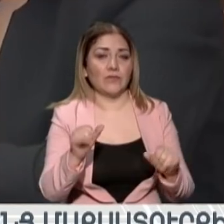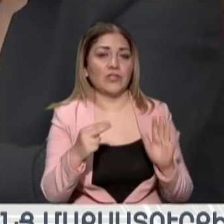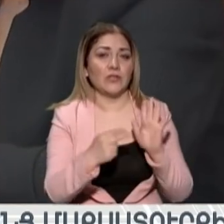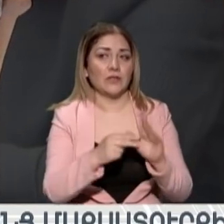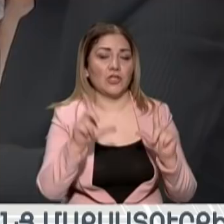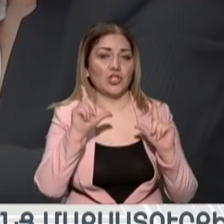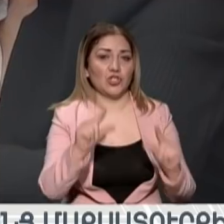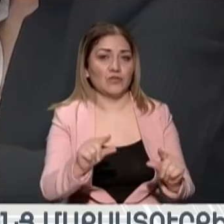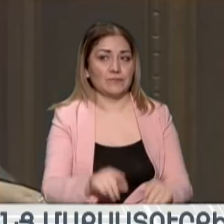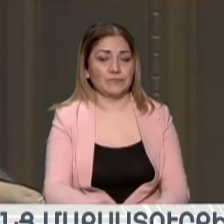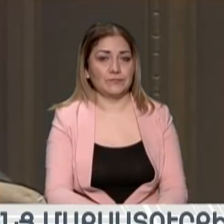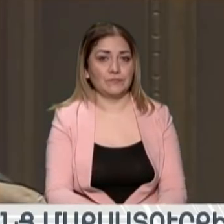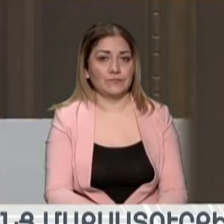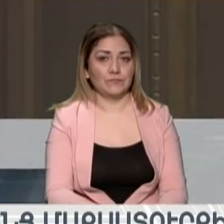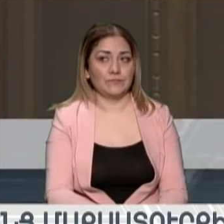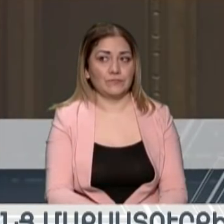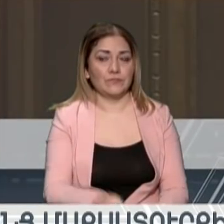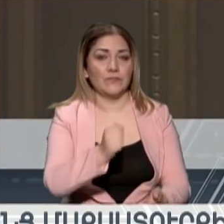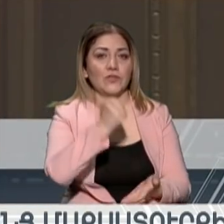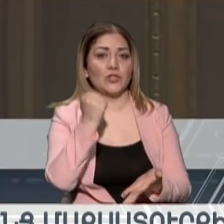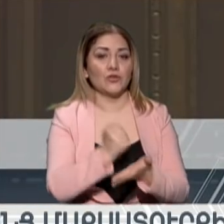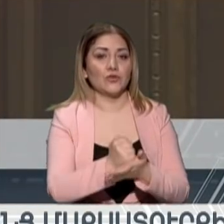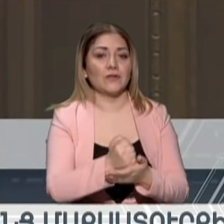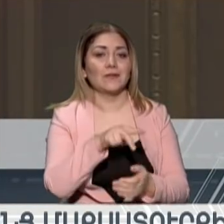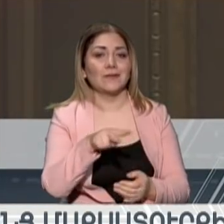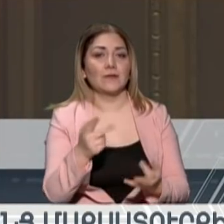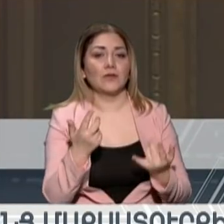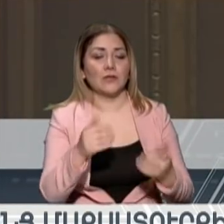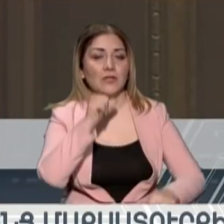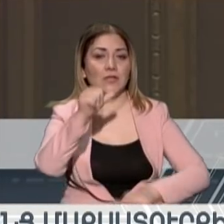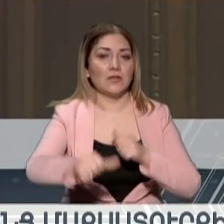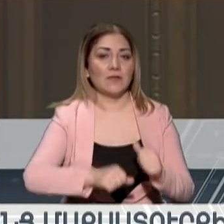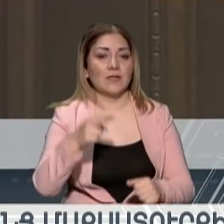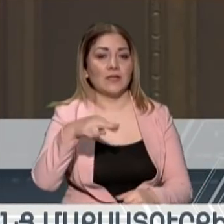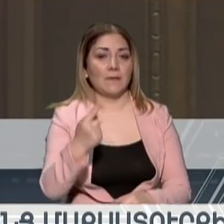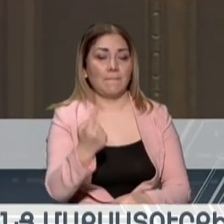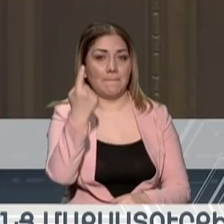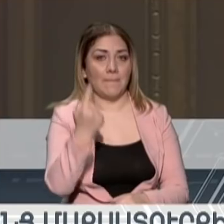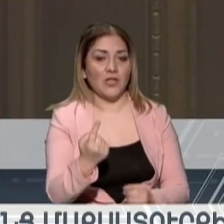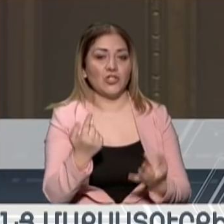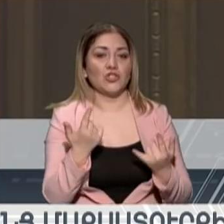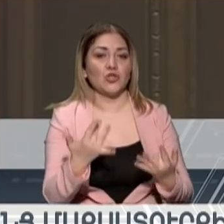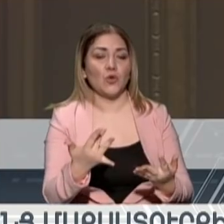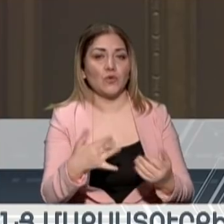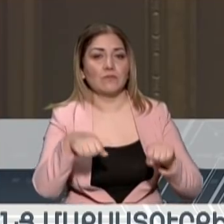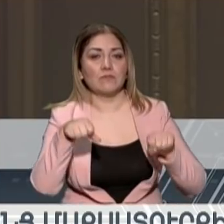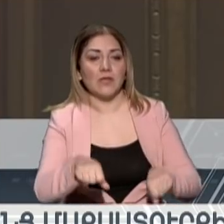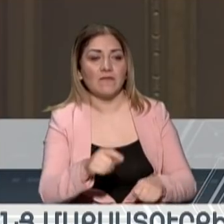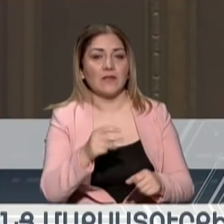եւ գների անկման։ Քվոտաները հաստատվում են մինչեւ ամեն տարվա դեկտեմբերի 1-ը, այսինքն սա նշանակում է,